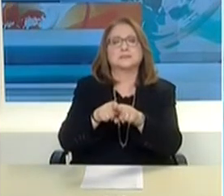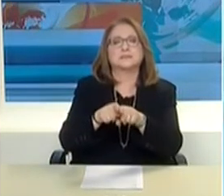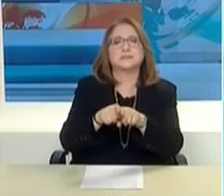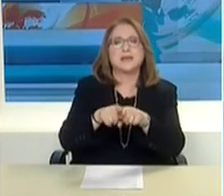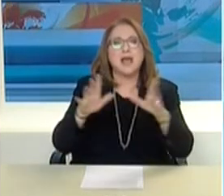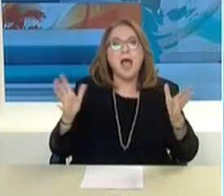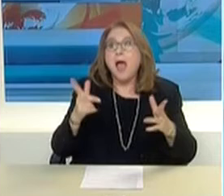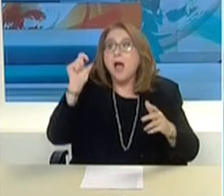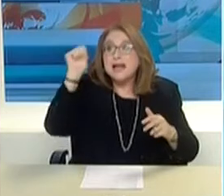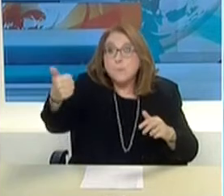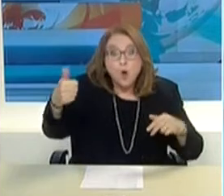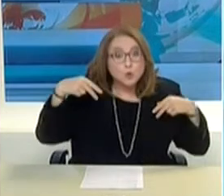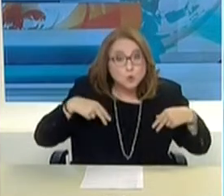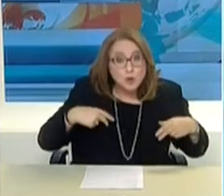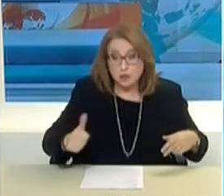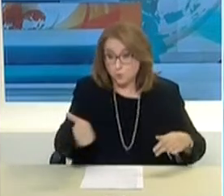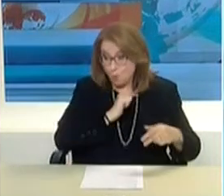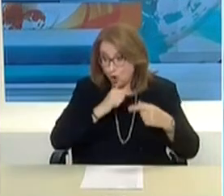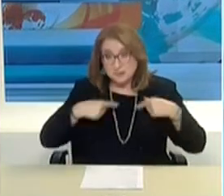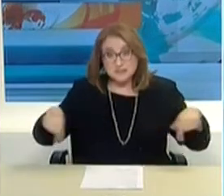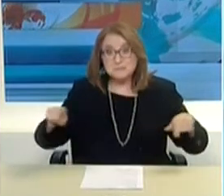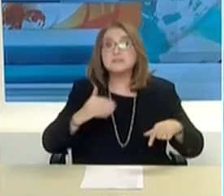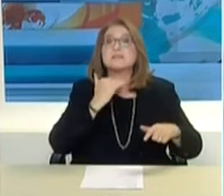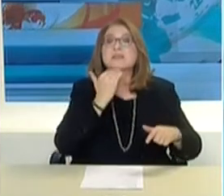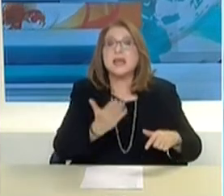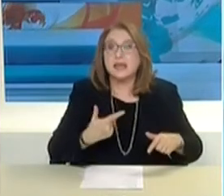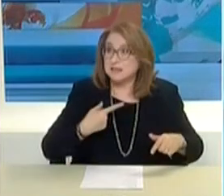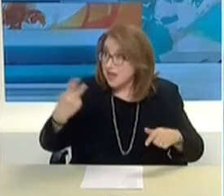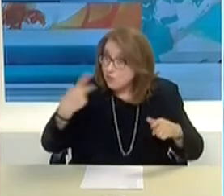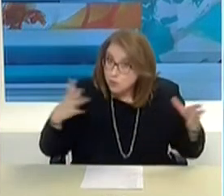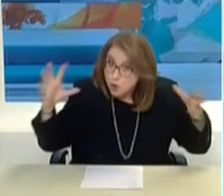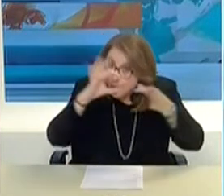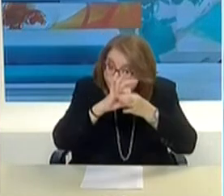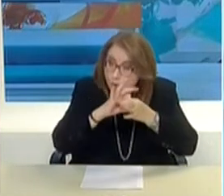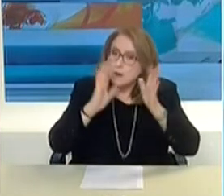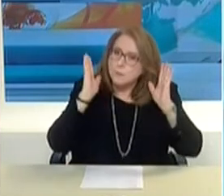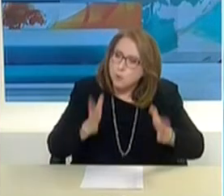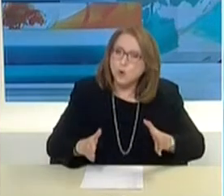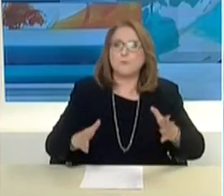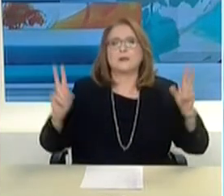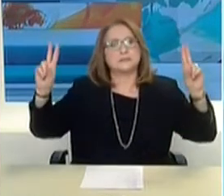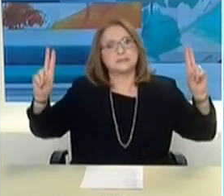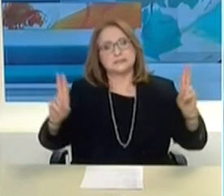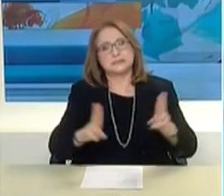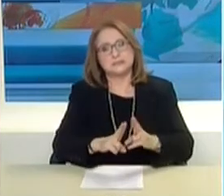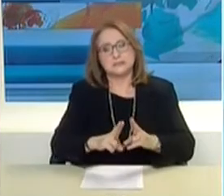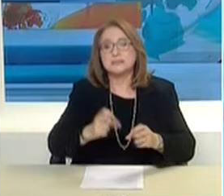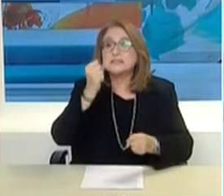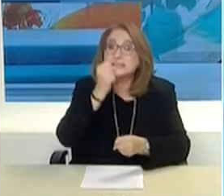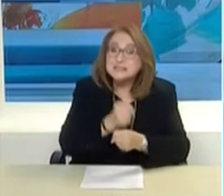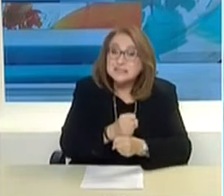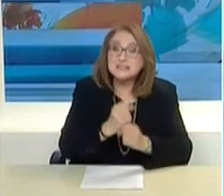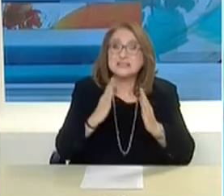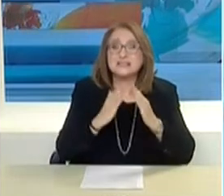είναι επιτέλους η ίσταστη στιγμή να αντιληφθούμε την ουσία του στόχου «μένουμε σπίτι» και να σταματήσουμε να μετακινούμαστε αν δεν συντρέχει